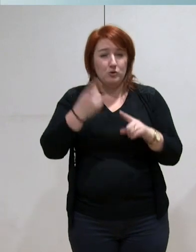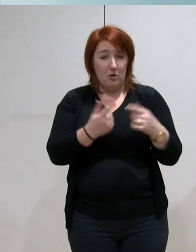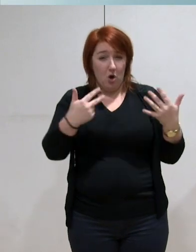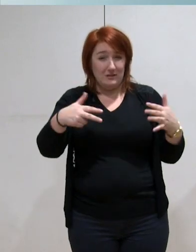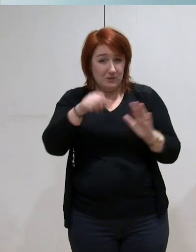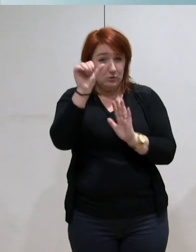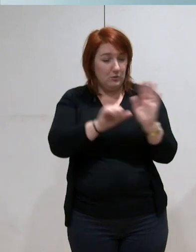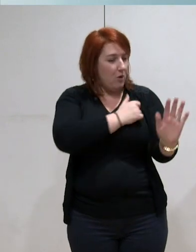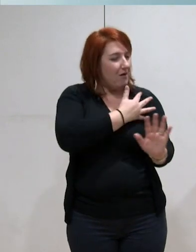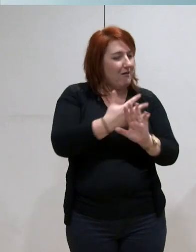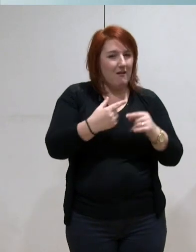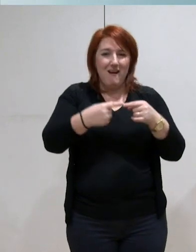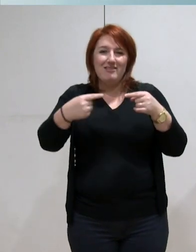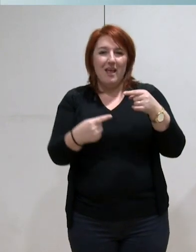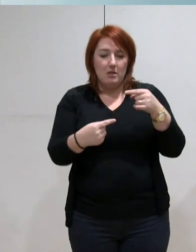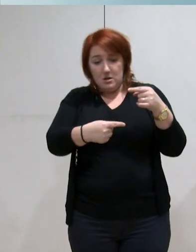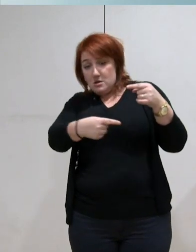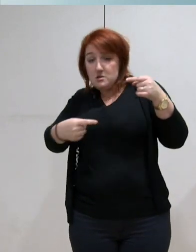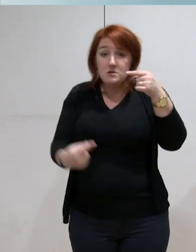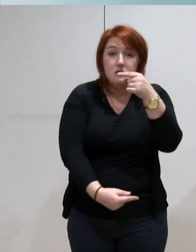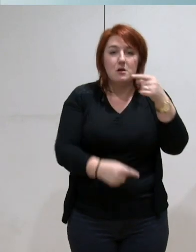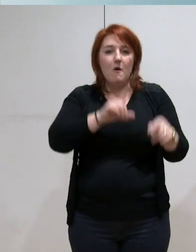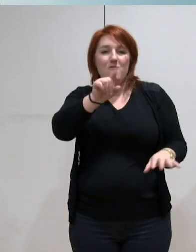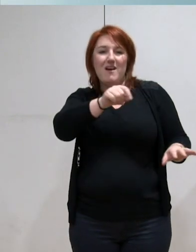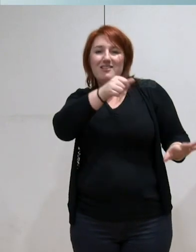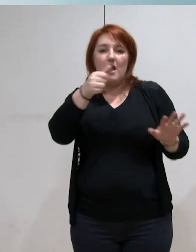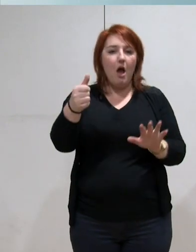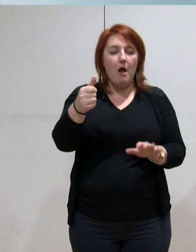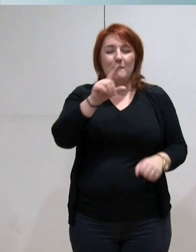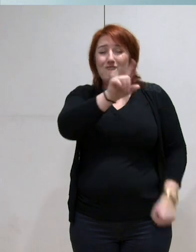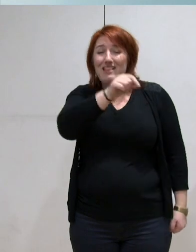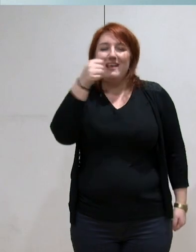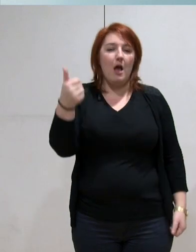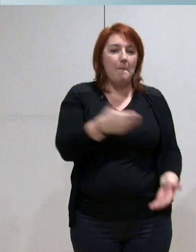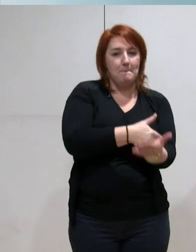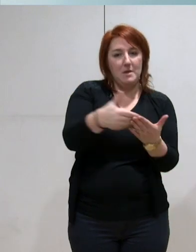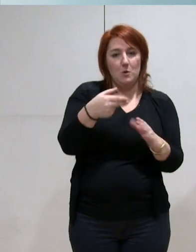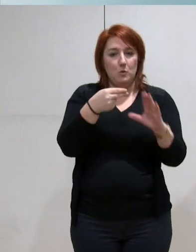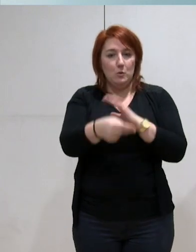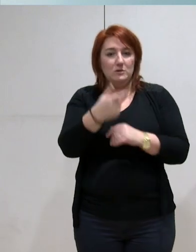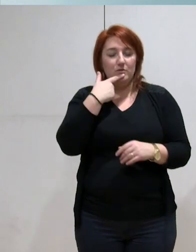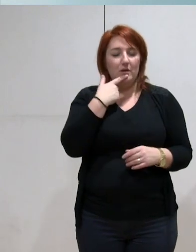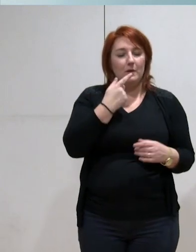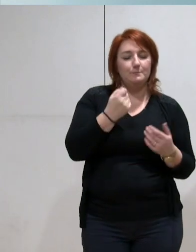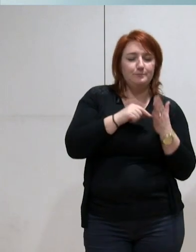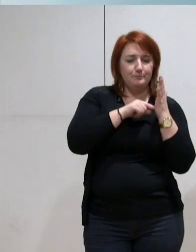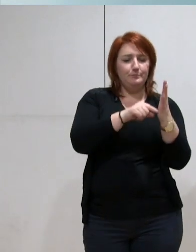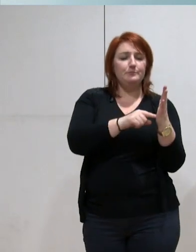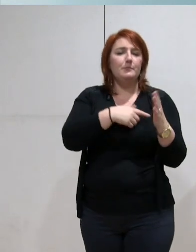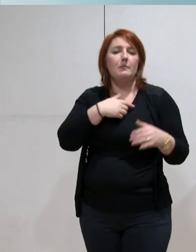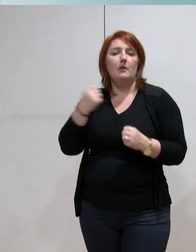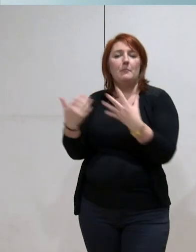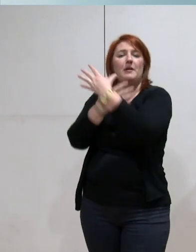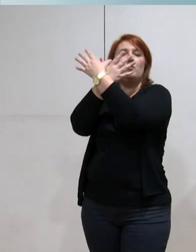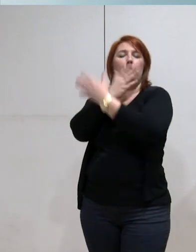la dette consolidée de la ville de 21 million d'euros c'està-dire qu'au lieu de profiter de capitaliser sur les transferts de dettes à la métropole que